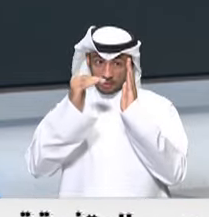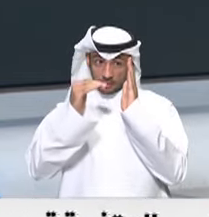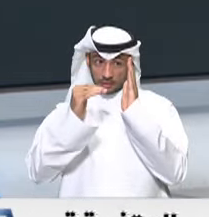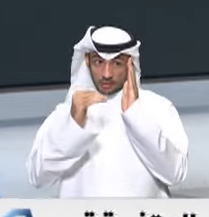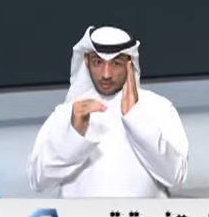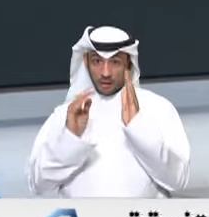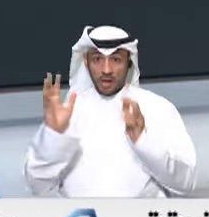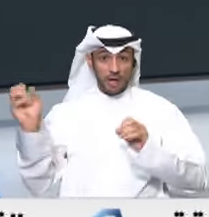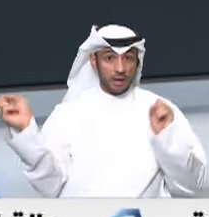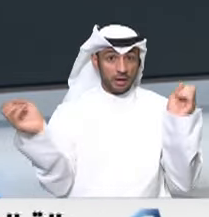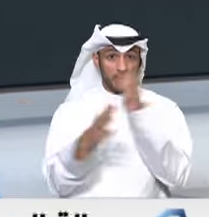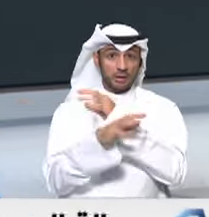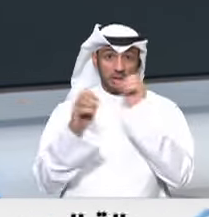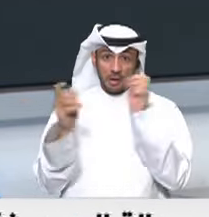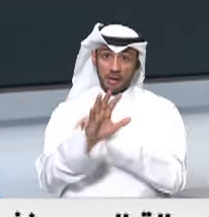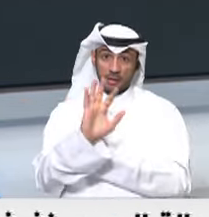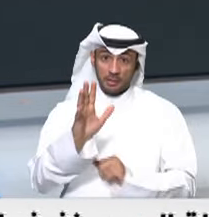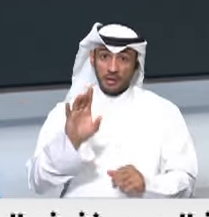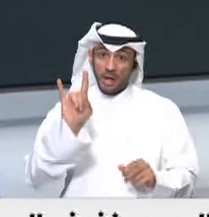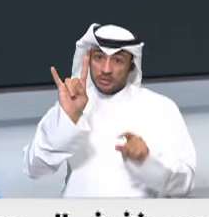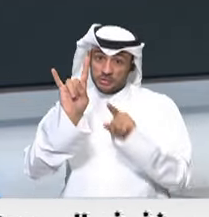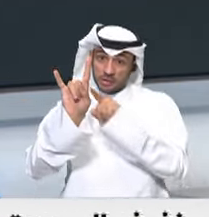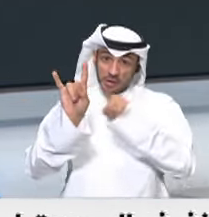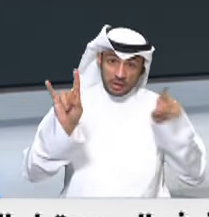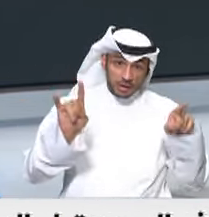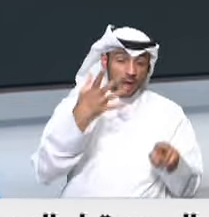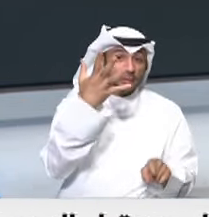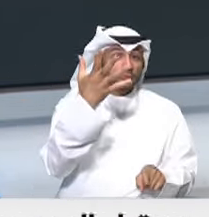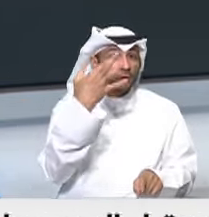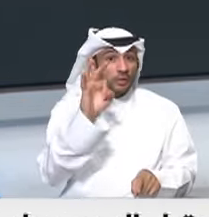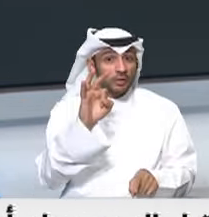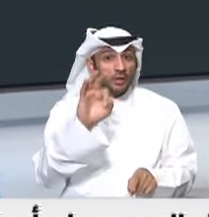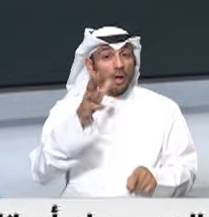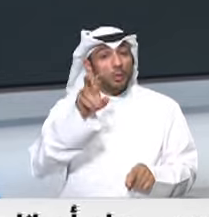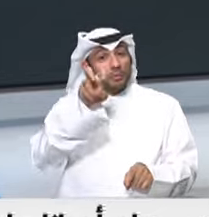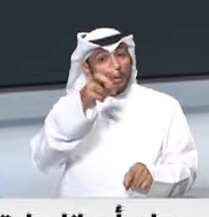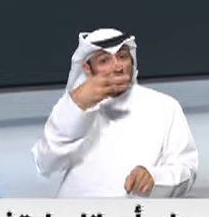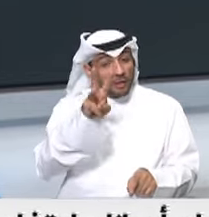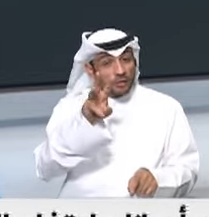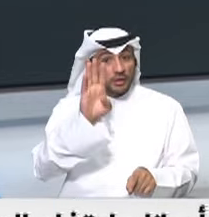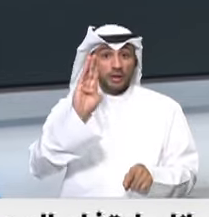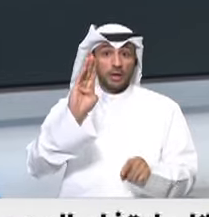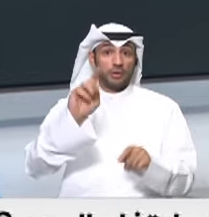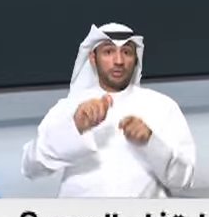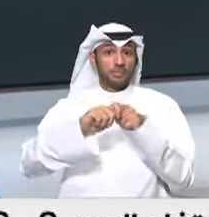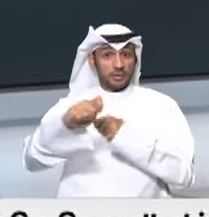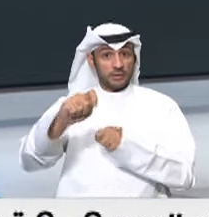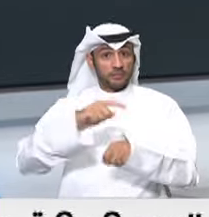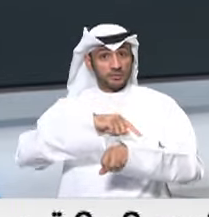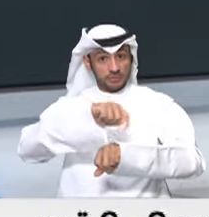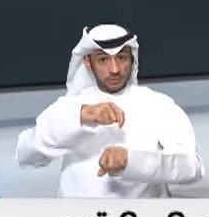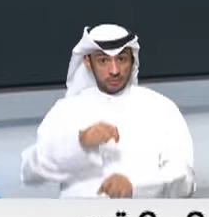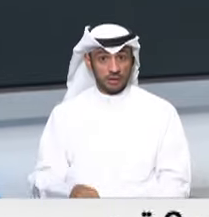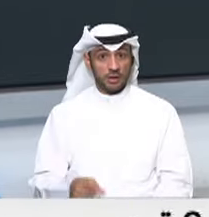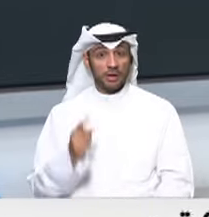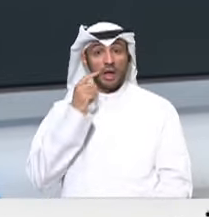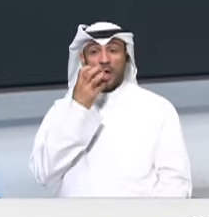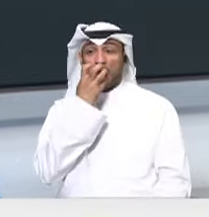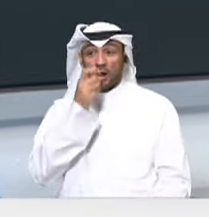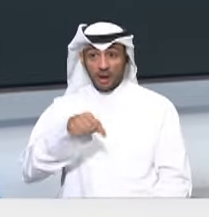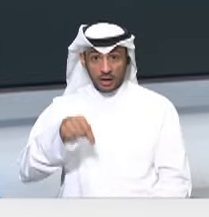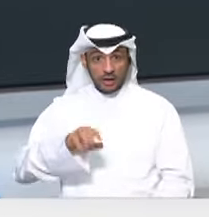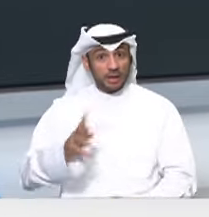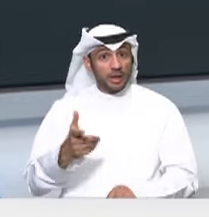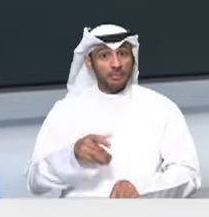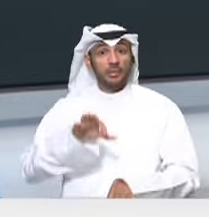الساعات المقبله وتكون سرعتها من 10 ل 35 و38 م في الساعه درجه الحراره حاليا في المناطق السكنيه تتراوح